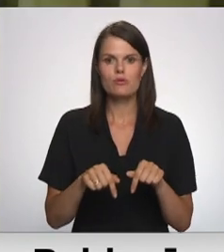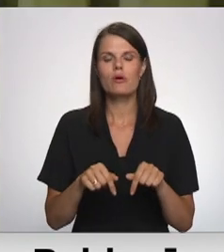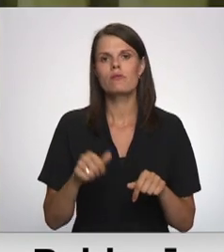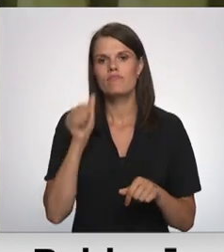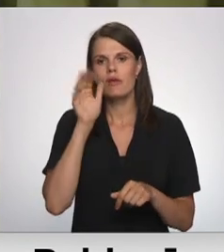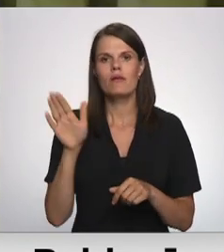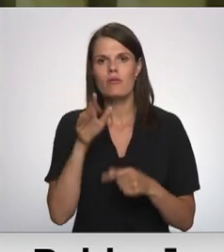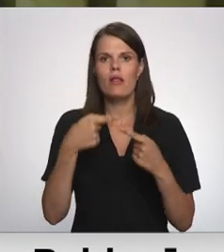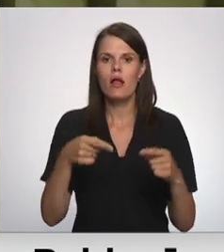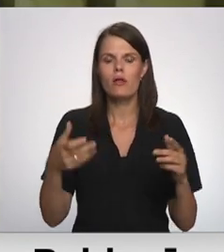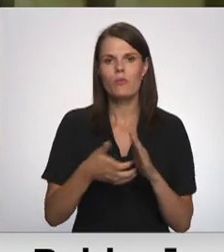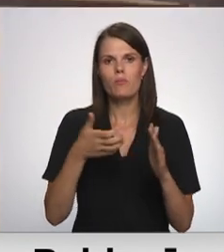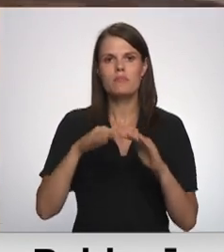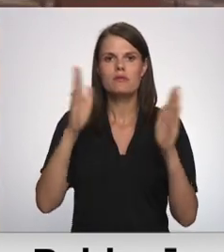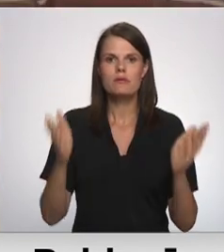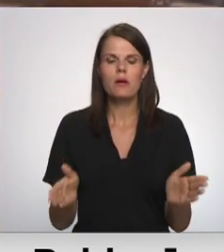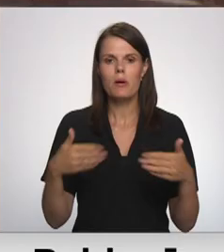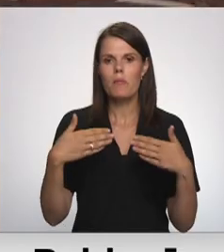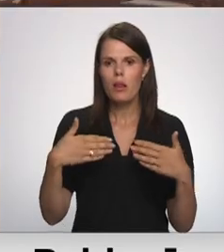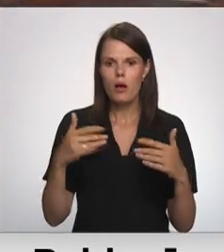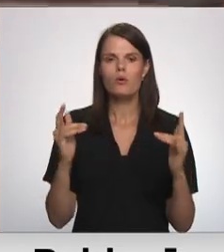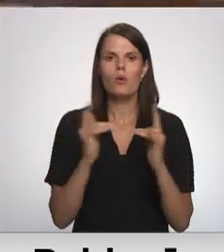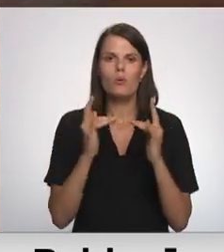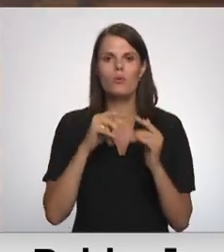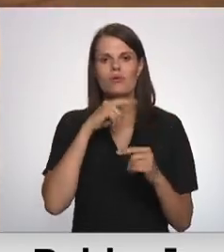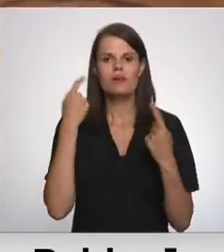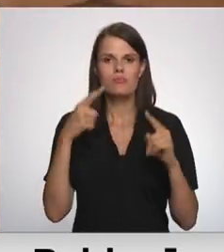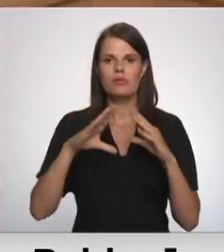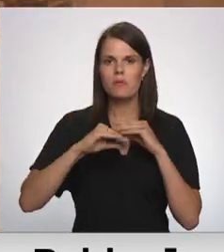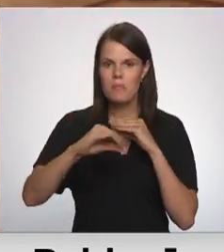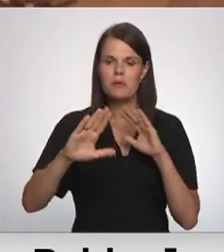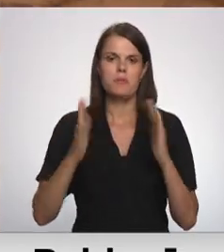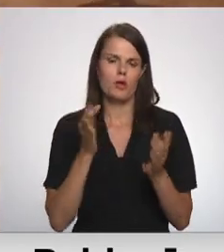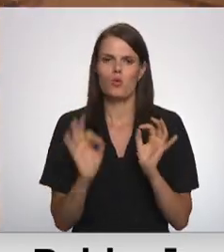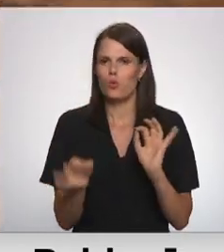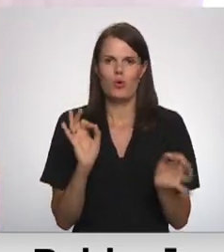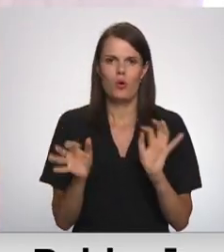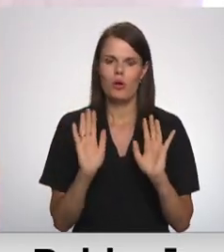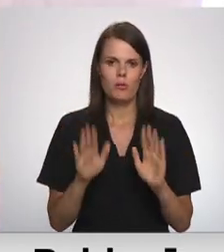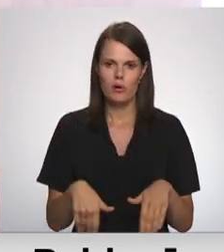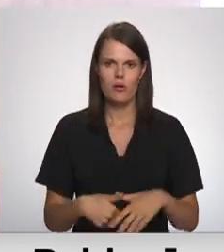Sadzīvisku lietu pietrūkst, skapīšu plauktiņu. Gultai gribējās citu matraci, bet tā ir normāli.